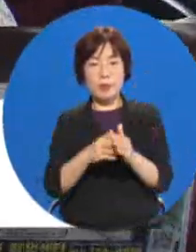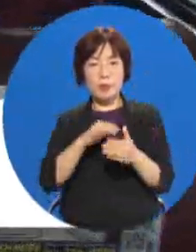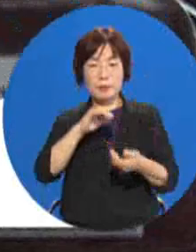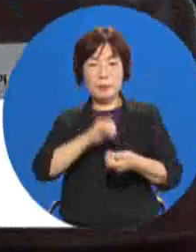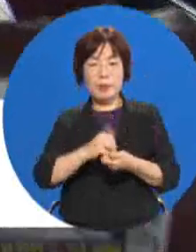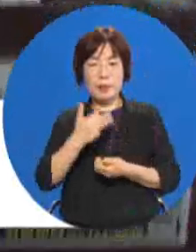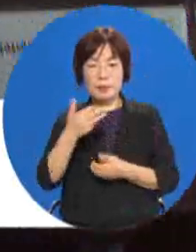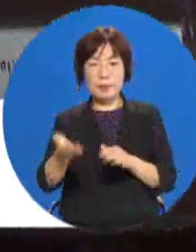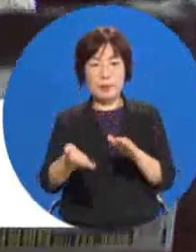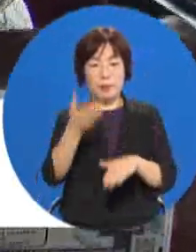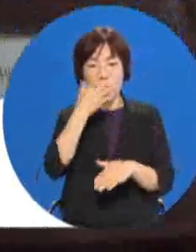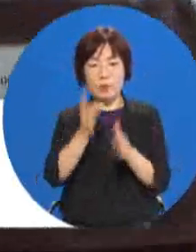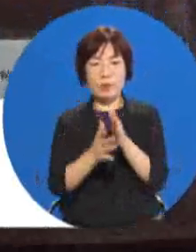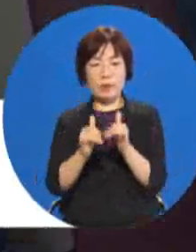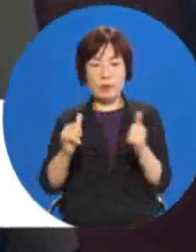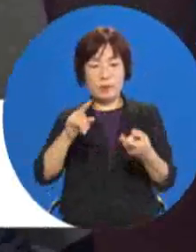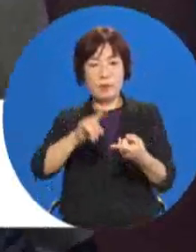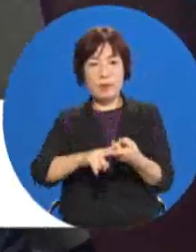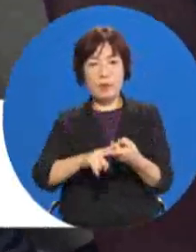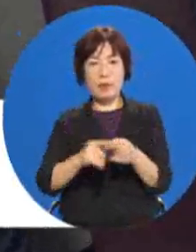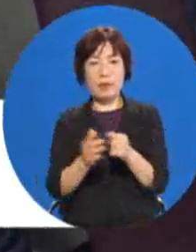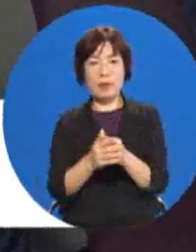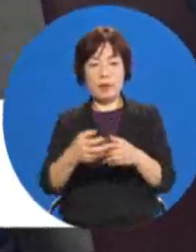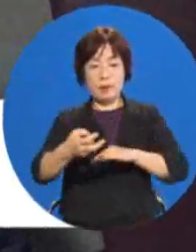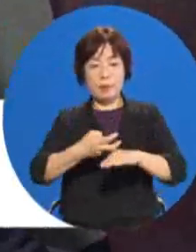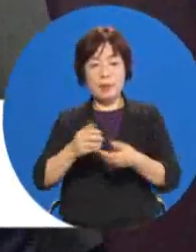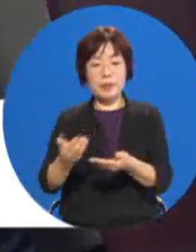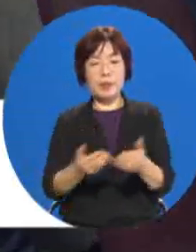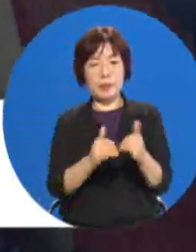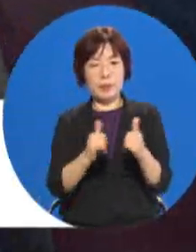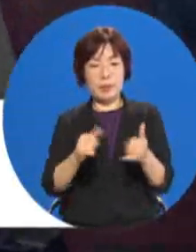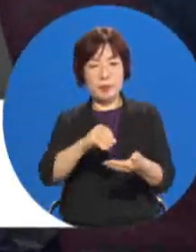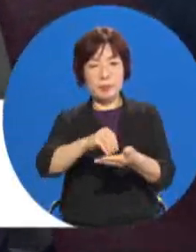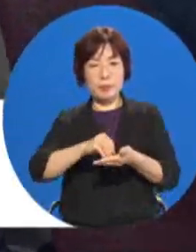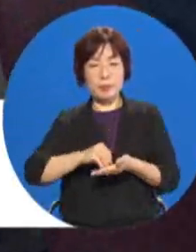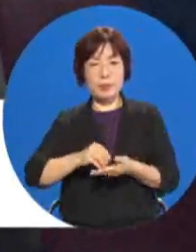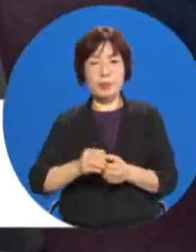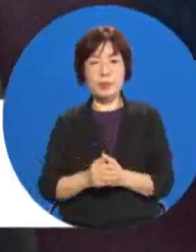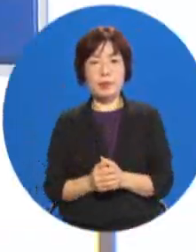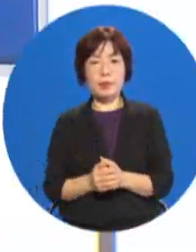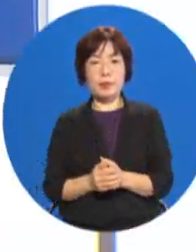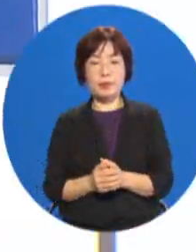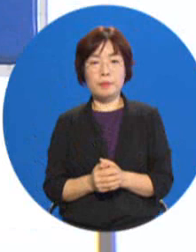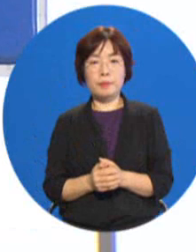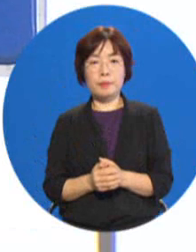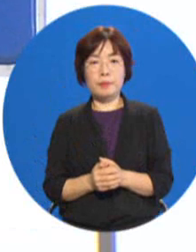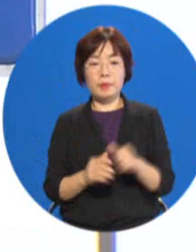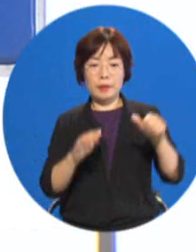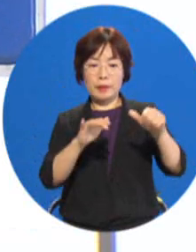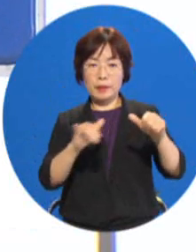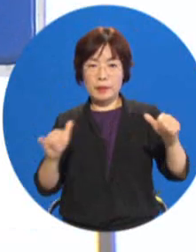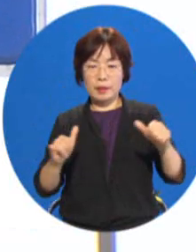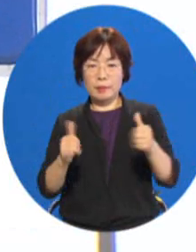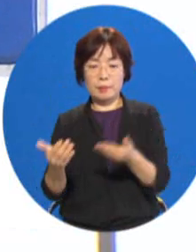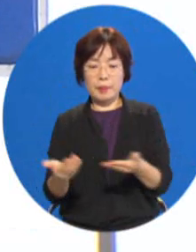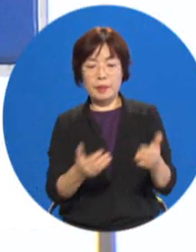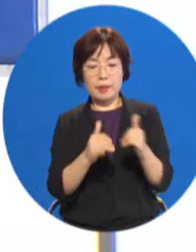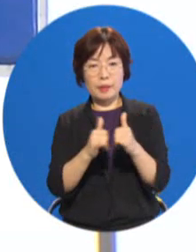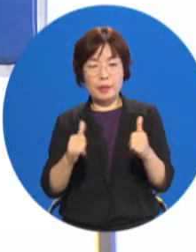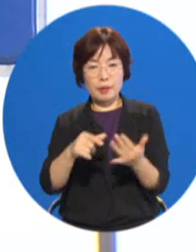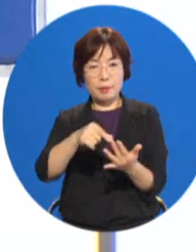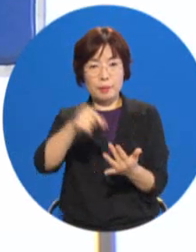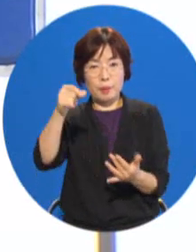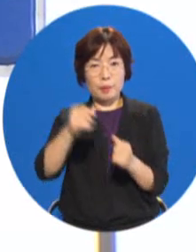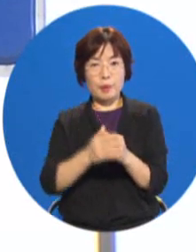18세 이상 순천 시민을 대상으로 시내버스 안내원을 모집합니다. 순천시는 5명의 시내버스 안내원을